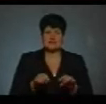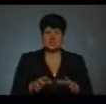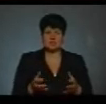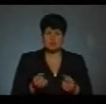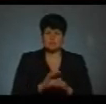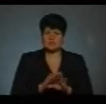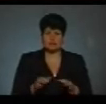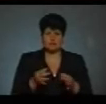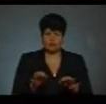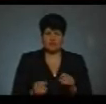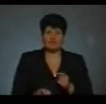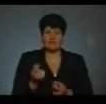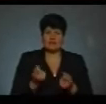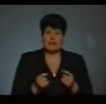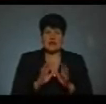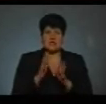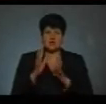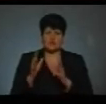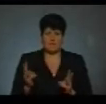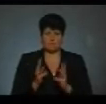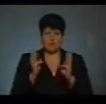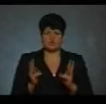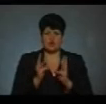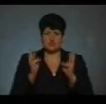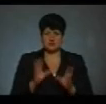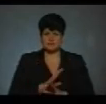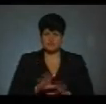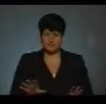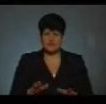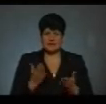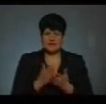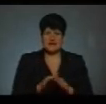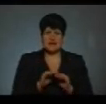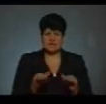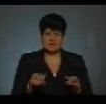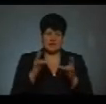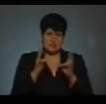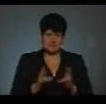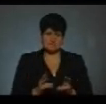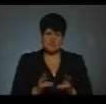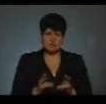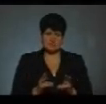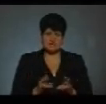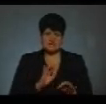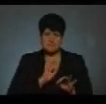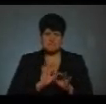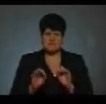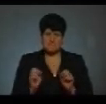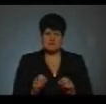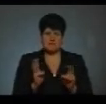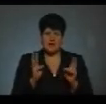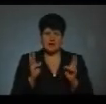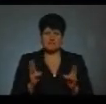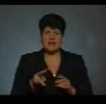не допускати виникнення лісових пожеж. Є зараз рівень небезпеки з підпалювання і запалювання